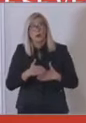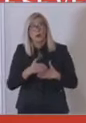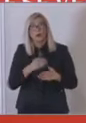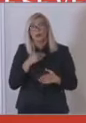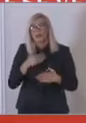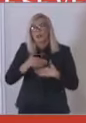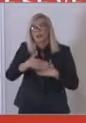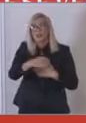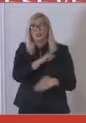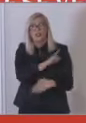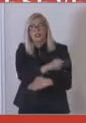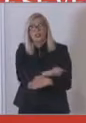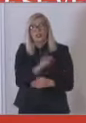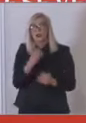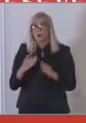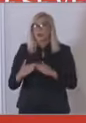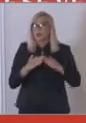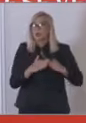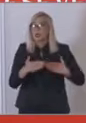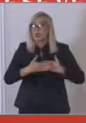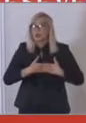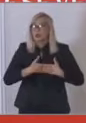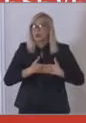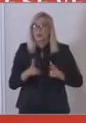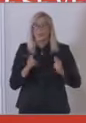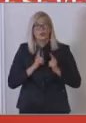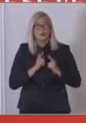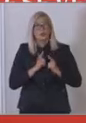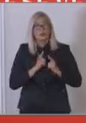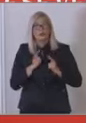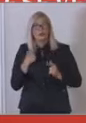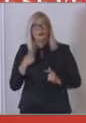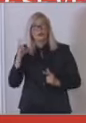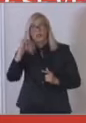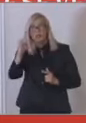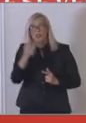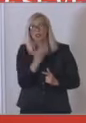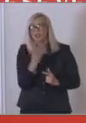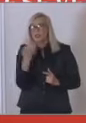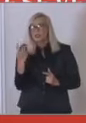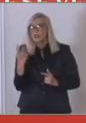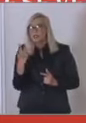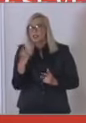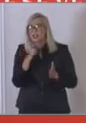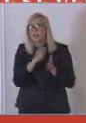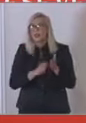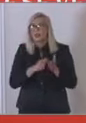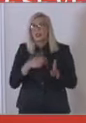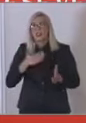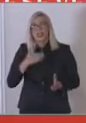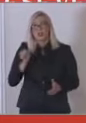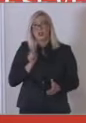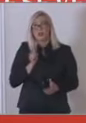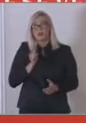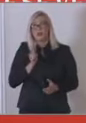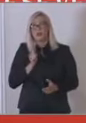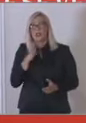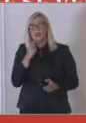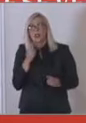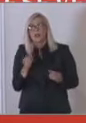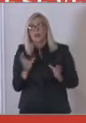për përforcim të më të qeshëm të marrëdhënieve të mira ndërfinësore. Është edhe dërgimi 24 pjesëmarrëve të Armatës